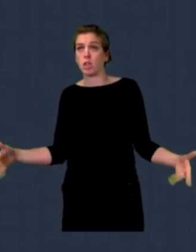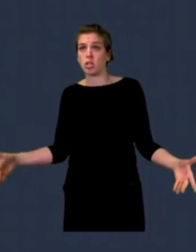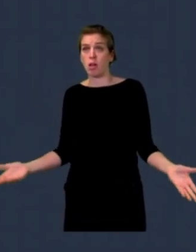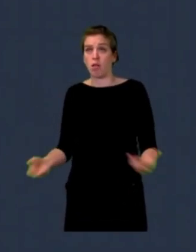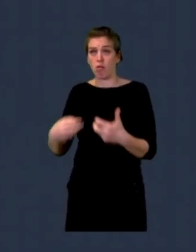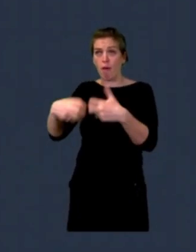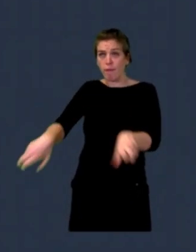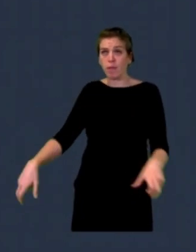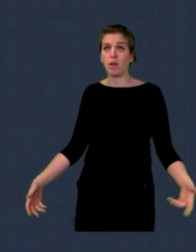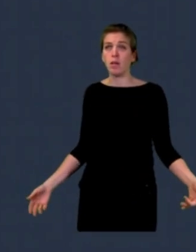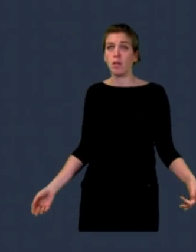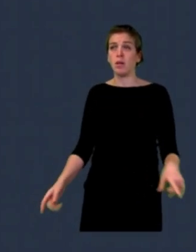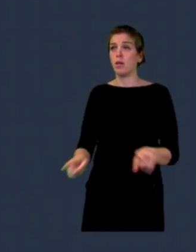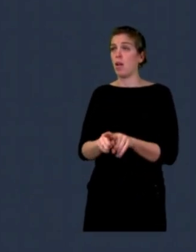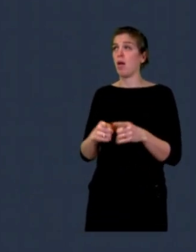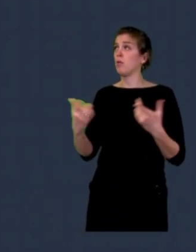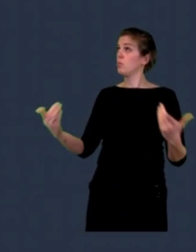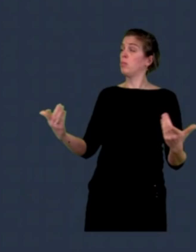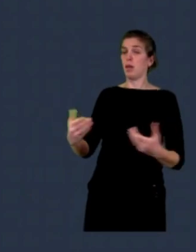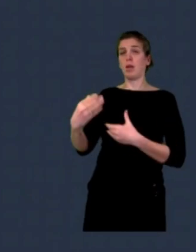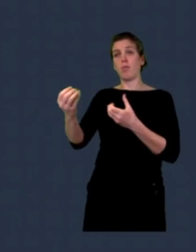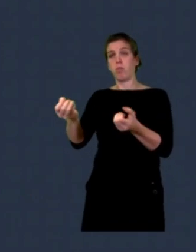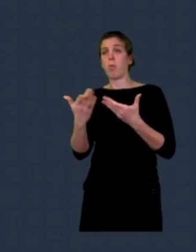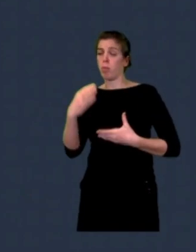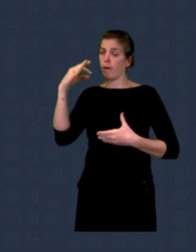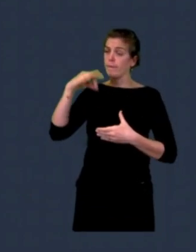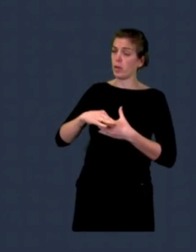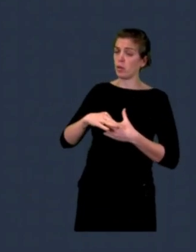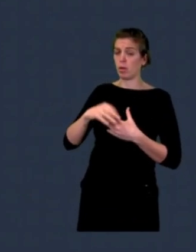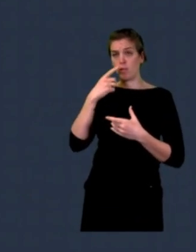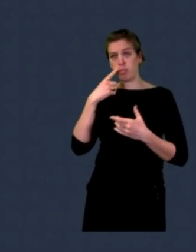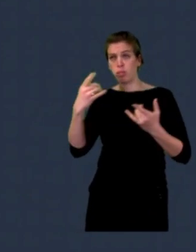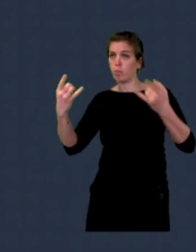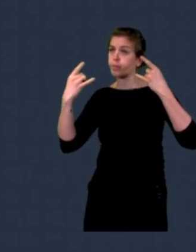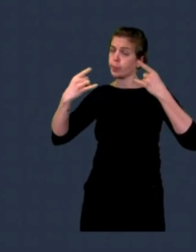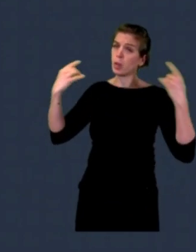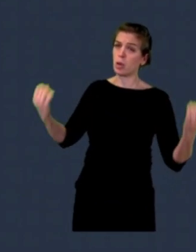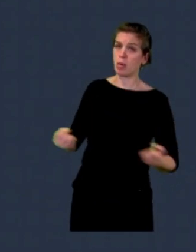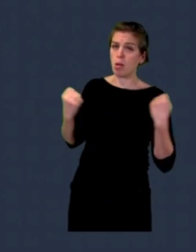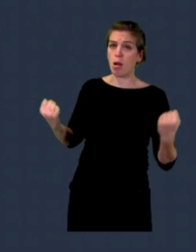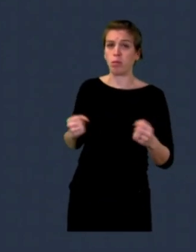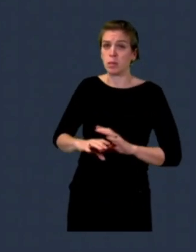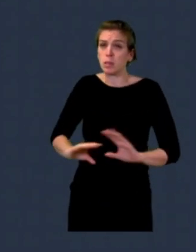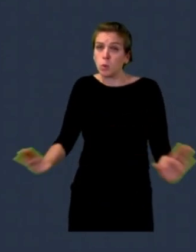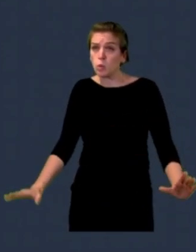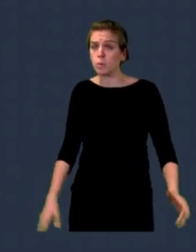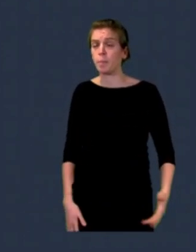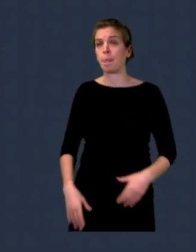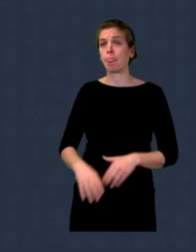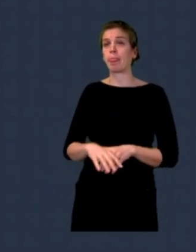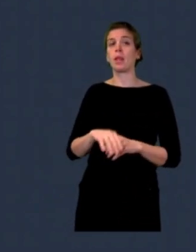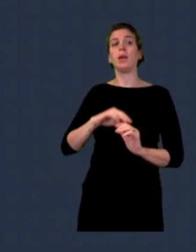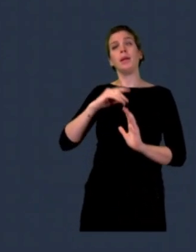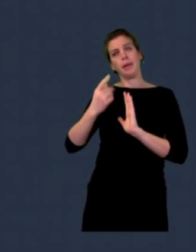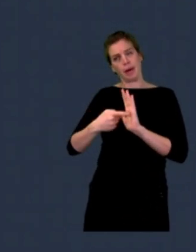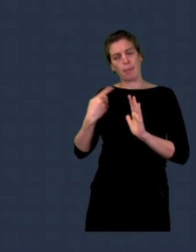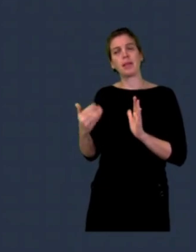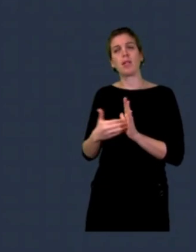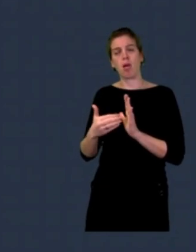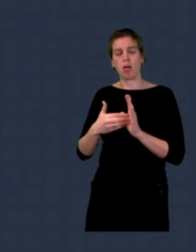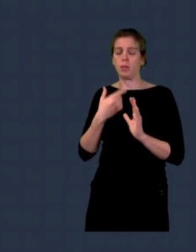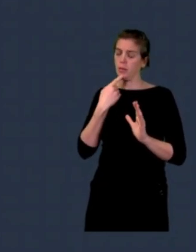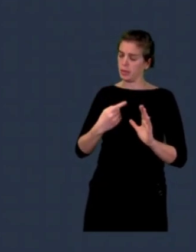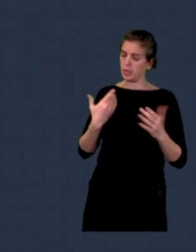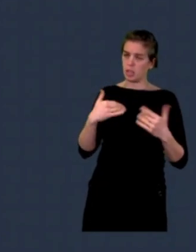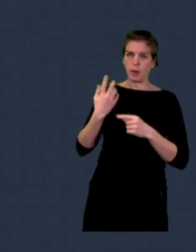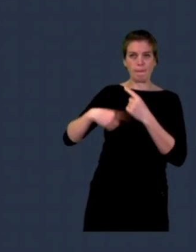donc une délibération d'affichage qui vous permet in fine de multiplier votre plan de communication. Mais je veux redire ici ce que nous avons déjà dit